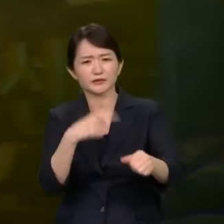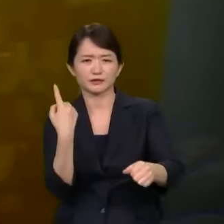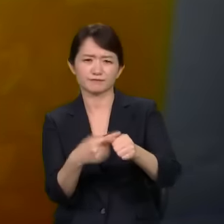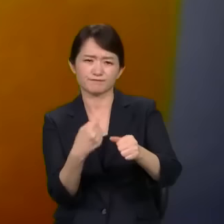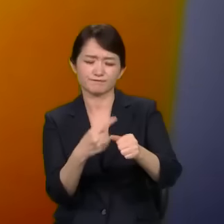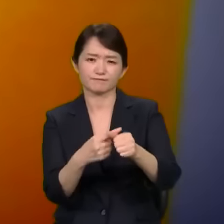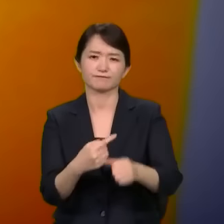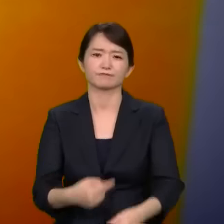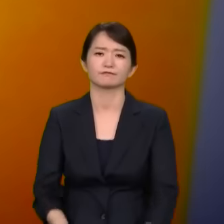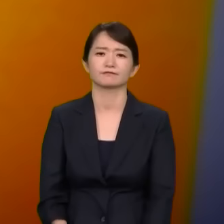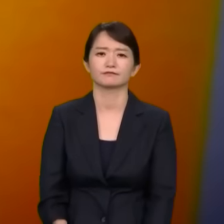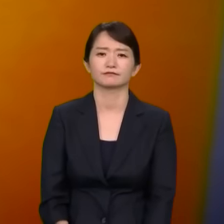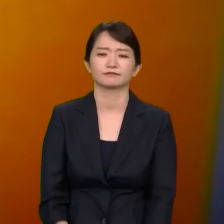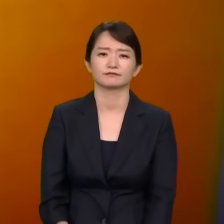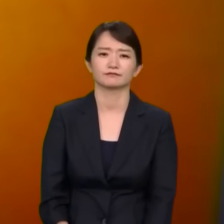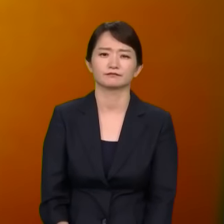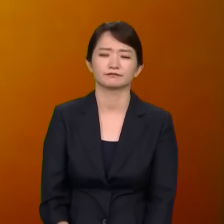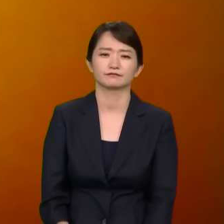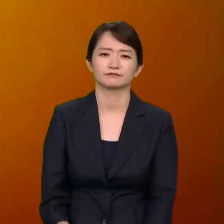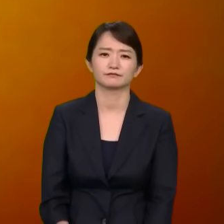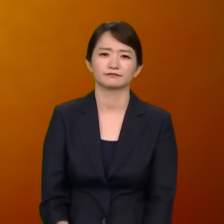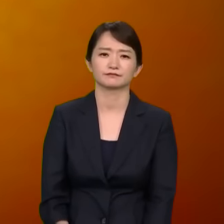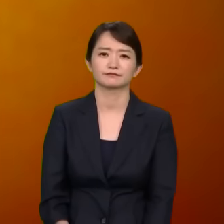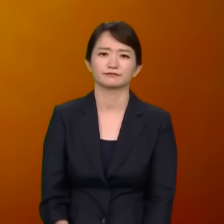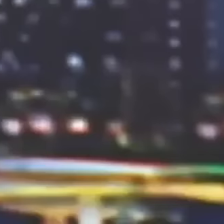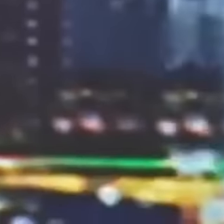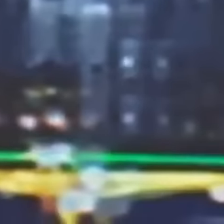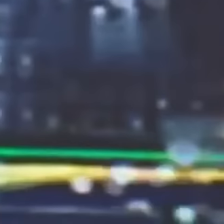나옵니다. JTBC 정혜성입니다.